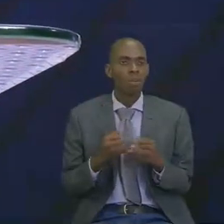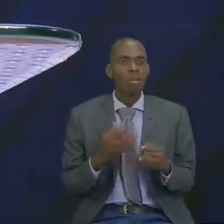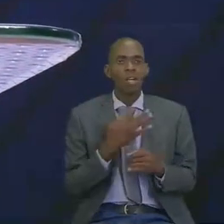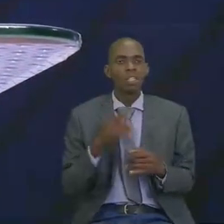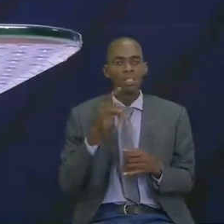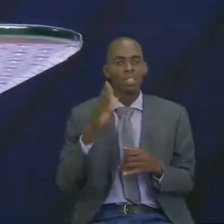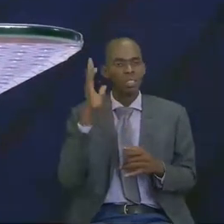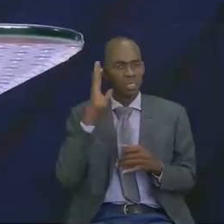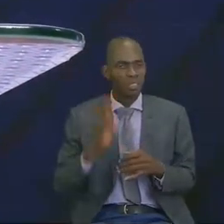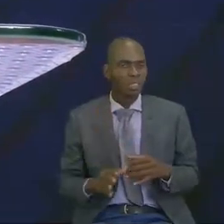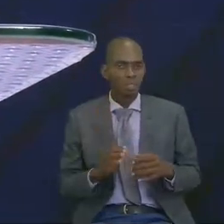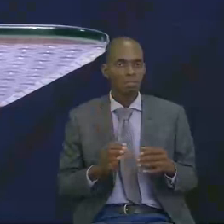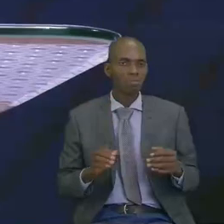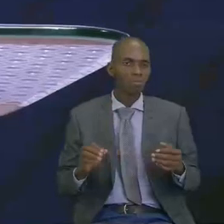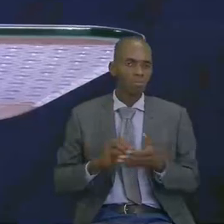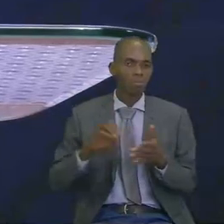le vase d'un potier.